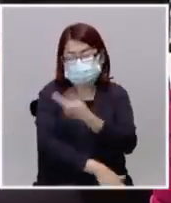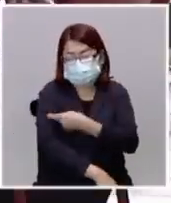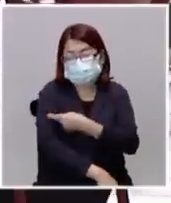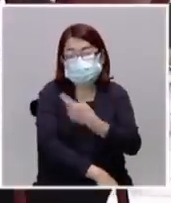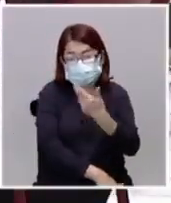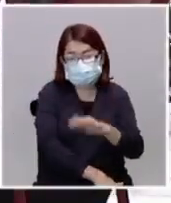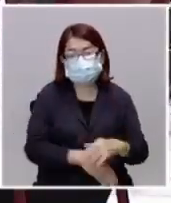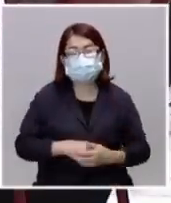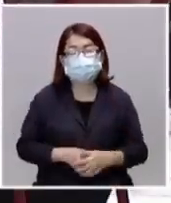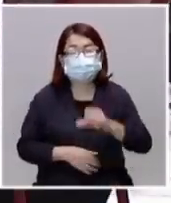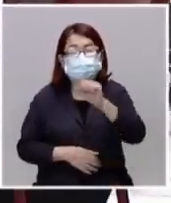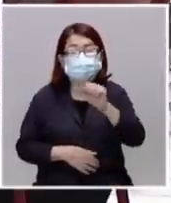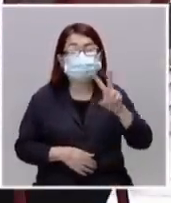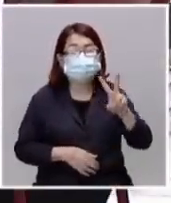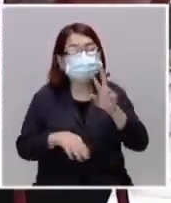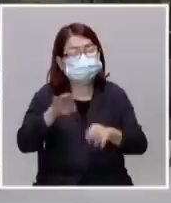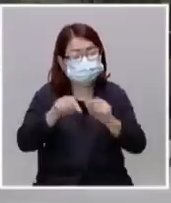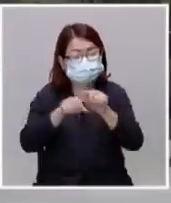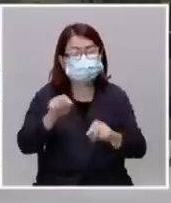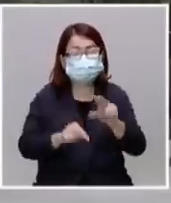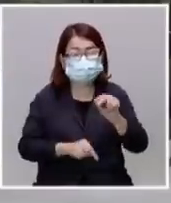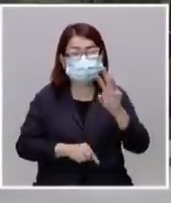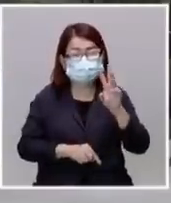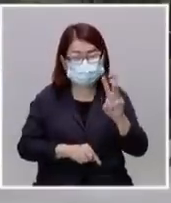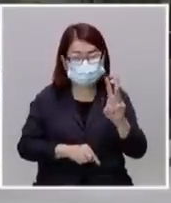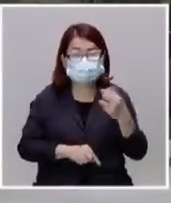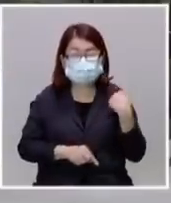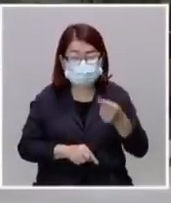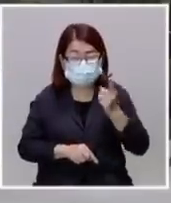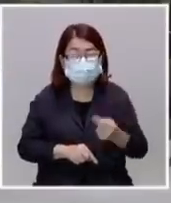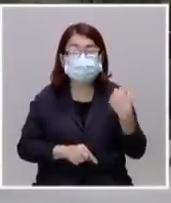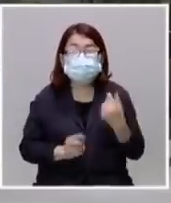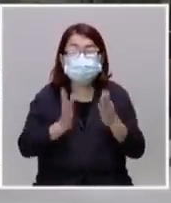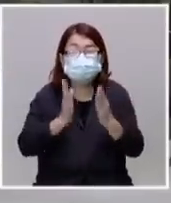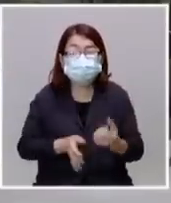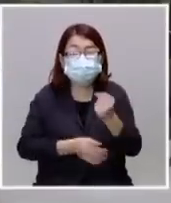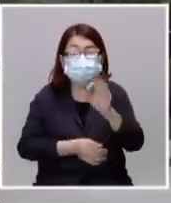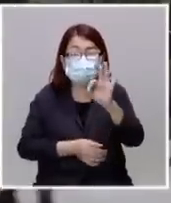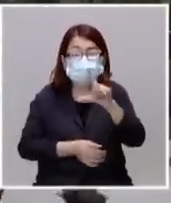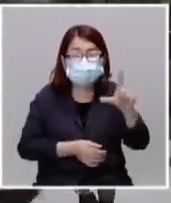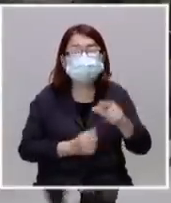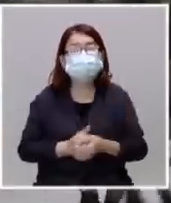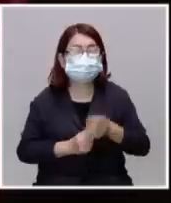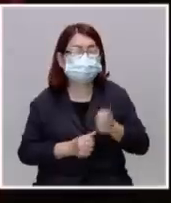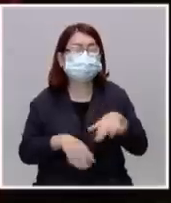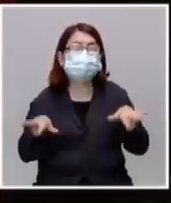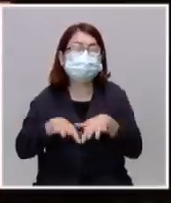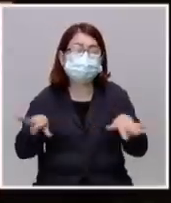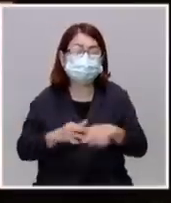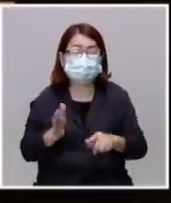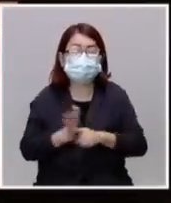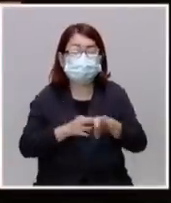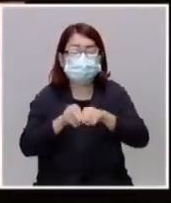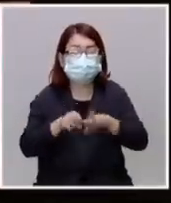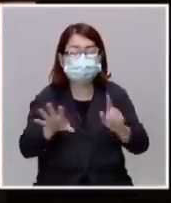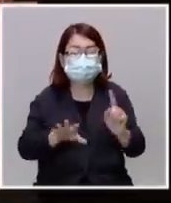ควิดของซิโนแวคหรือคิดเป็น 36% ของประชากรทั้งหมด19ล้านคนนะคะ จึงเป็นเรื่องปกติละค่ะที่มีการแพร่ระบาดอีกครั้ง